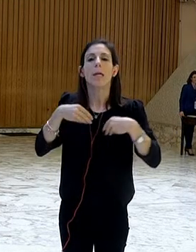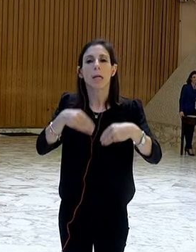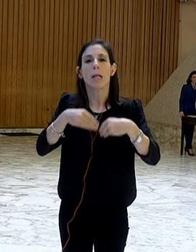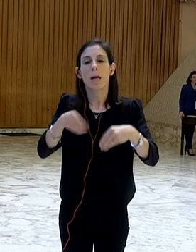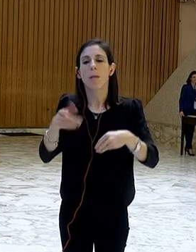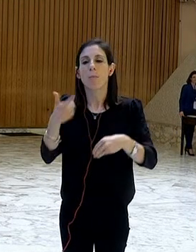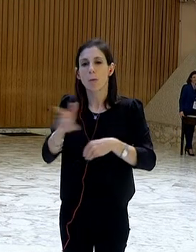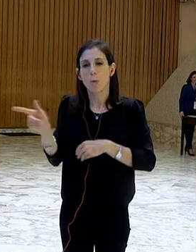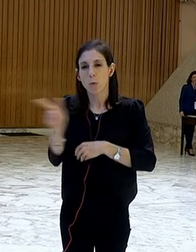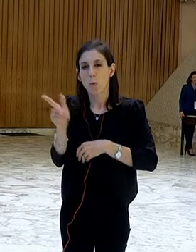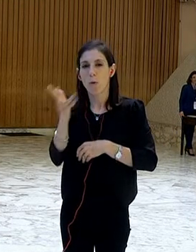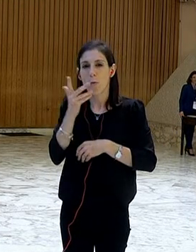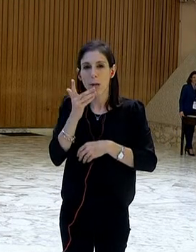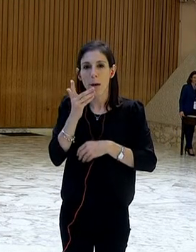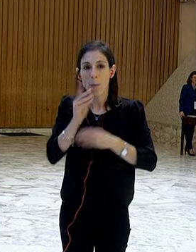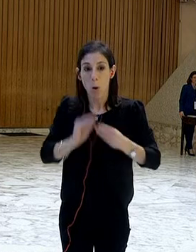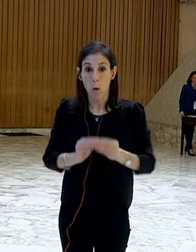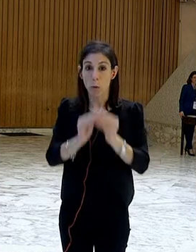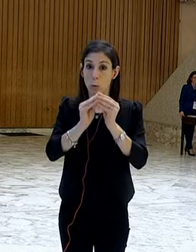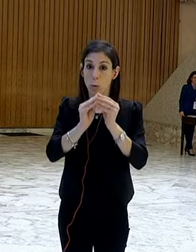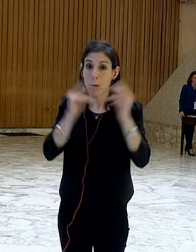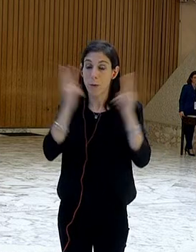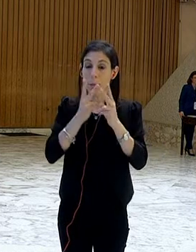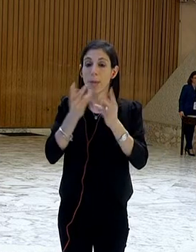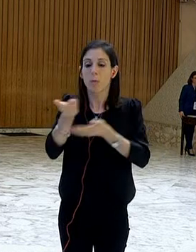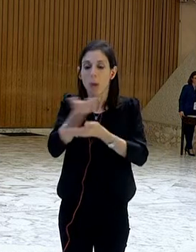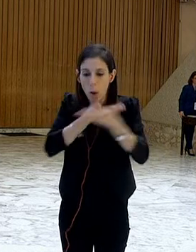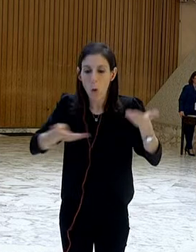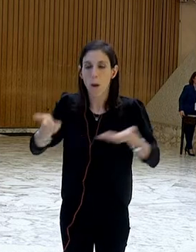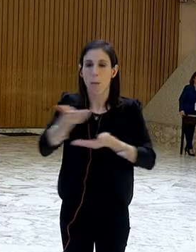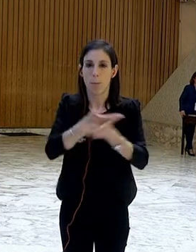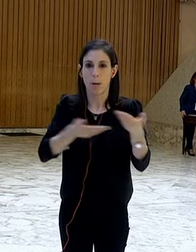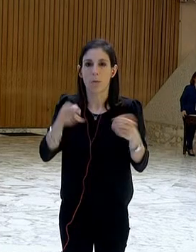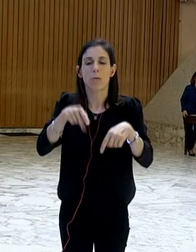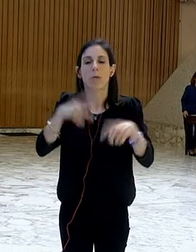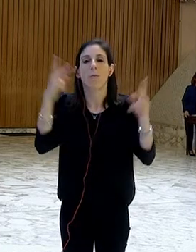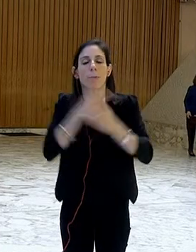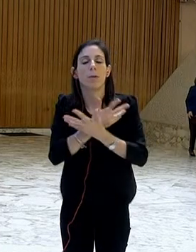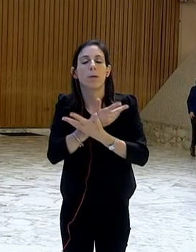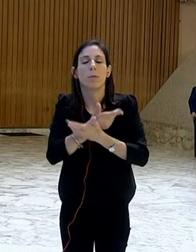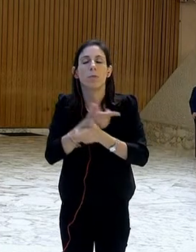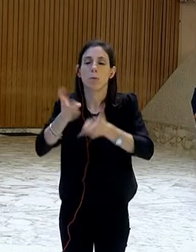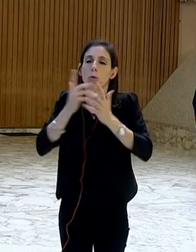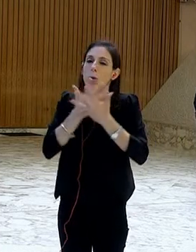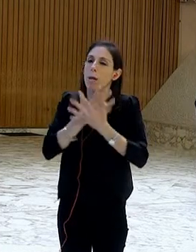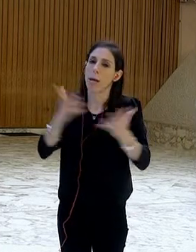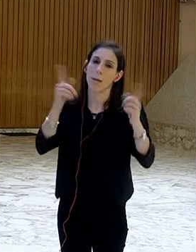cette rencontre. C'est un grand don pour nous. Nous vous remercions.